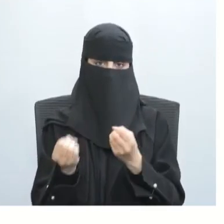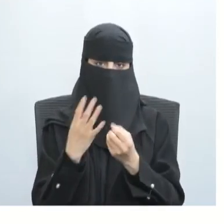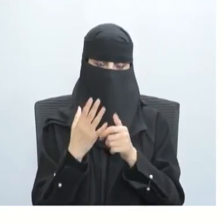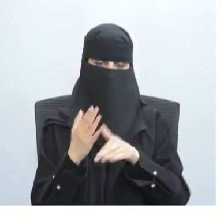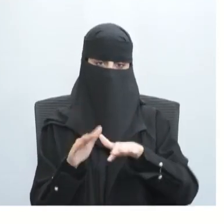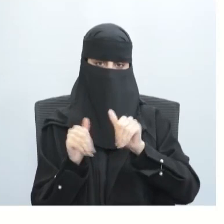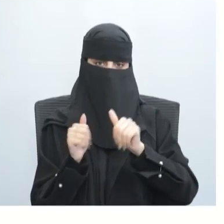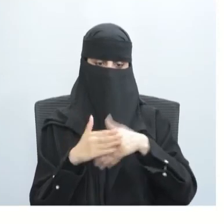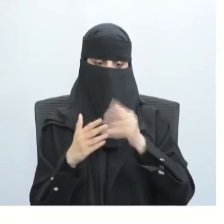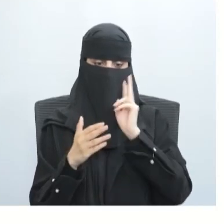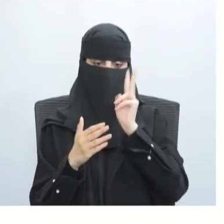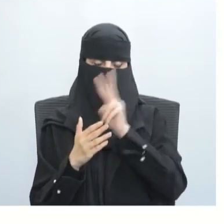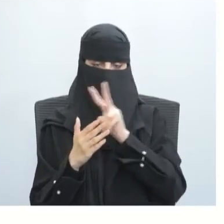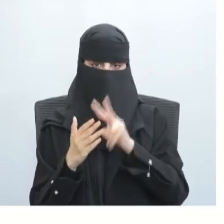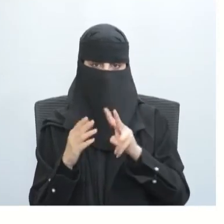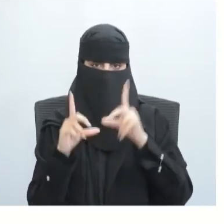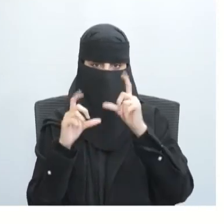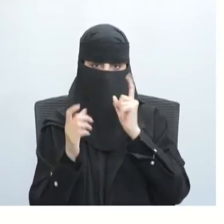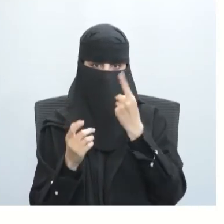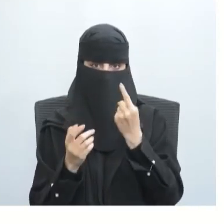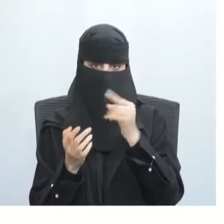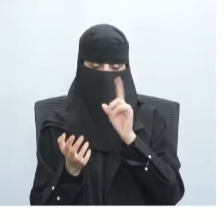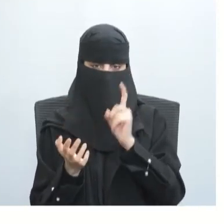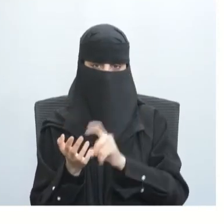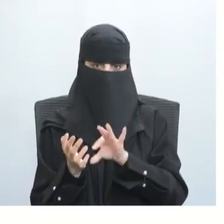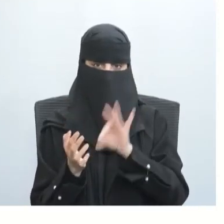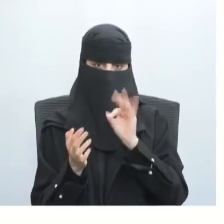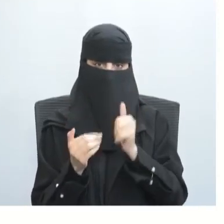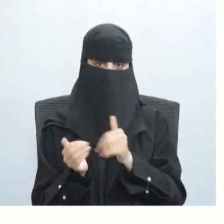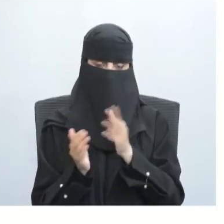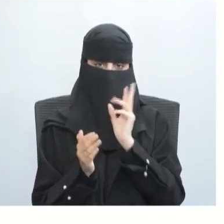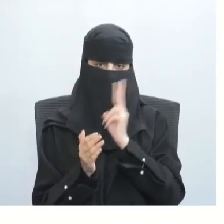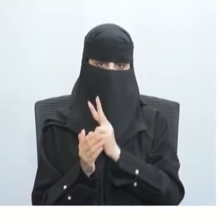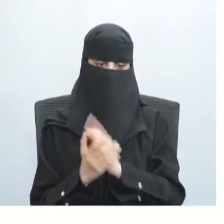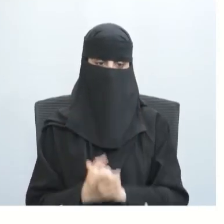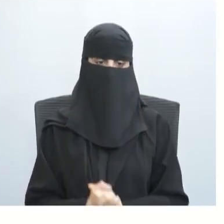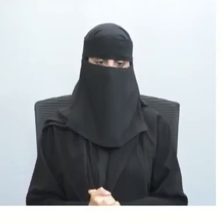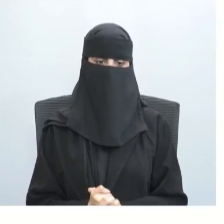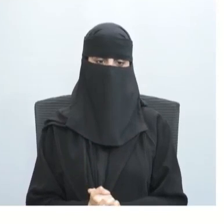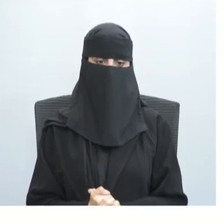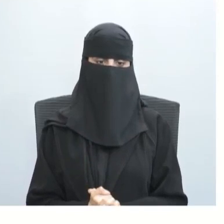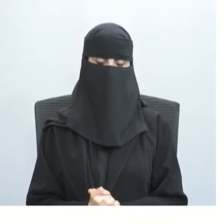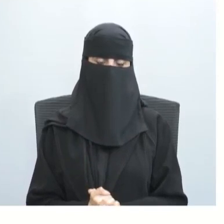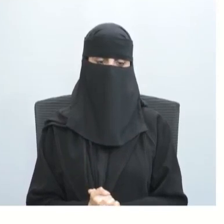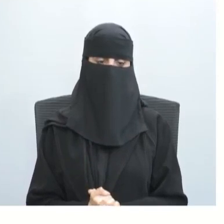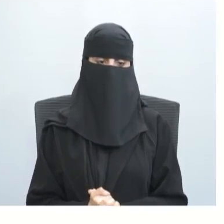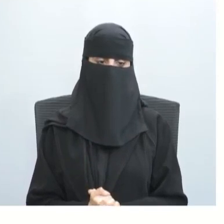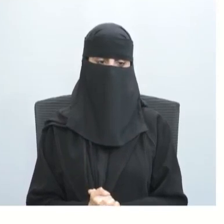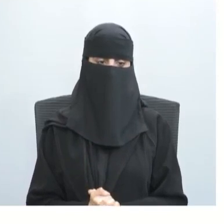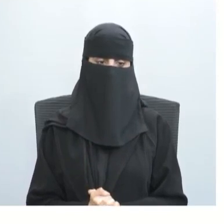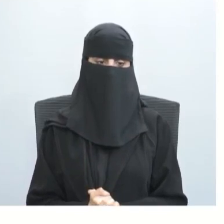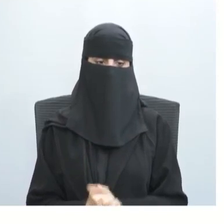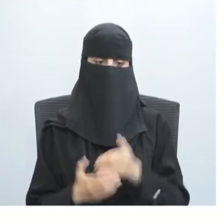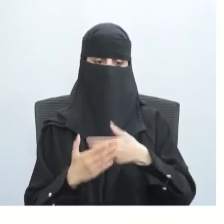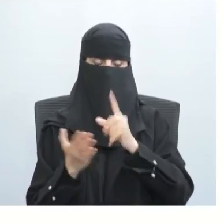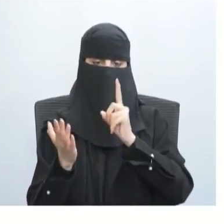الصور الموجوده في التايم لاين في المخطط الزمني بعد التحديدها نضغط على فلترز ومن